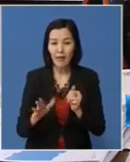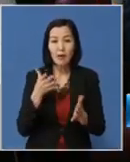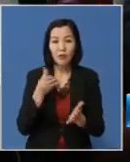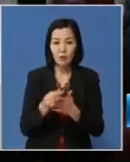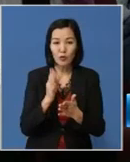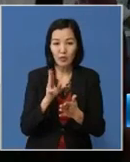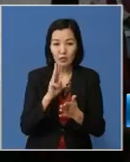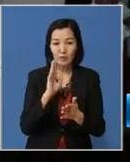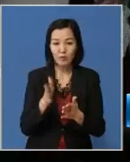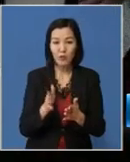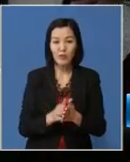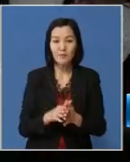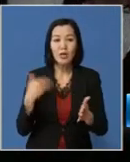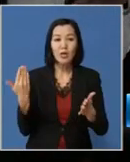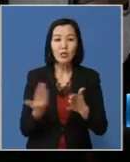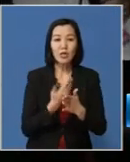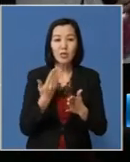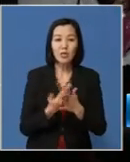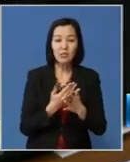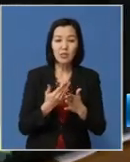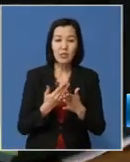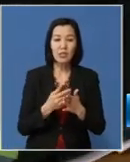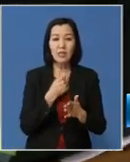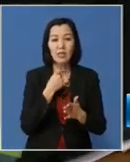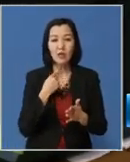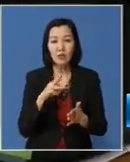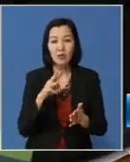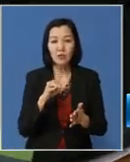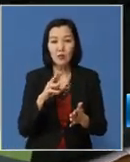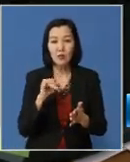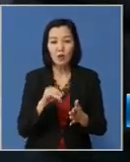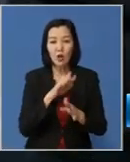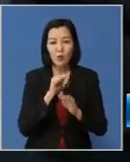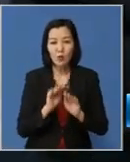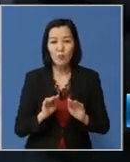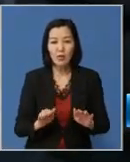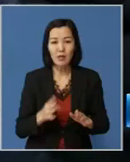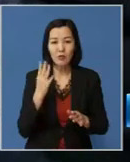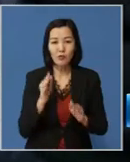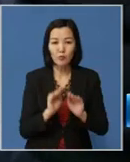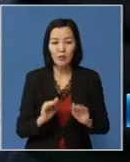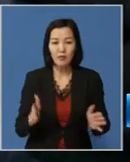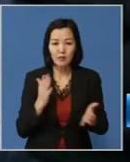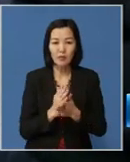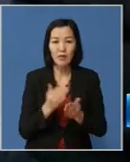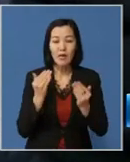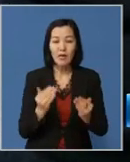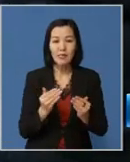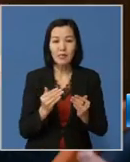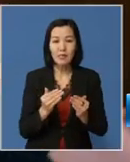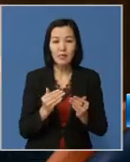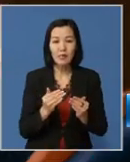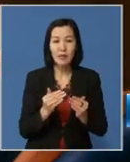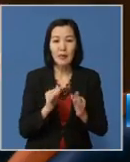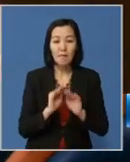теңге. Жәрдемақы жаңашылдығы қуантқан көптің бірі талдықорғандық Меруерт Садықова. Көп балаларына 4 бала тәрбиелеп отыр. Өзі балабақшада күтуші